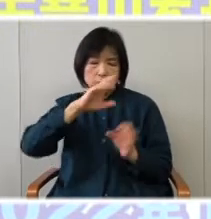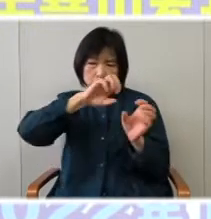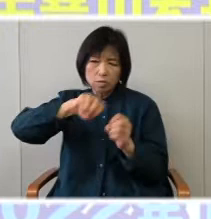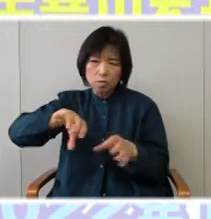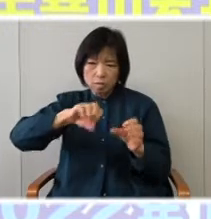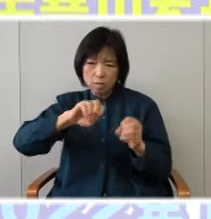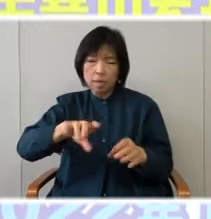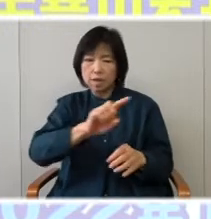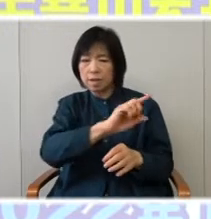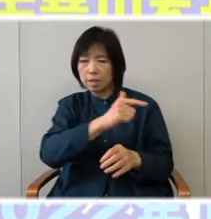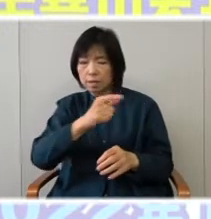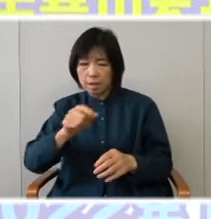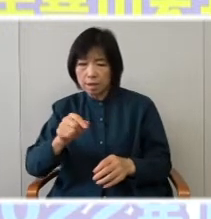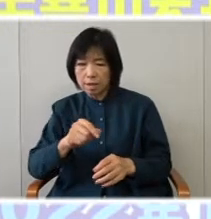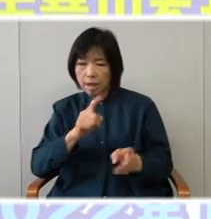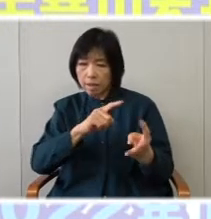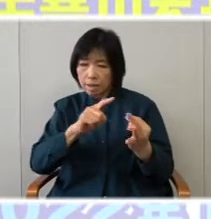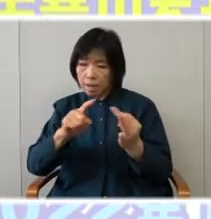か、